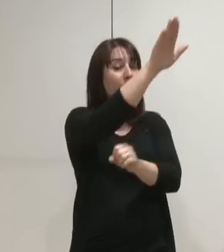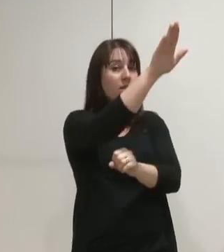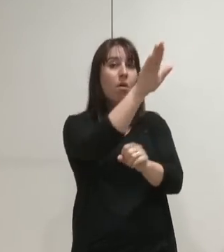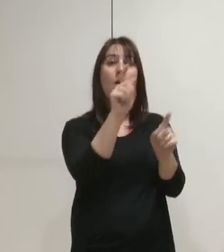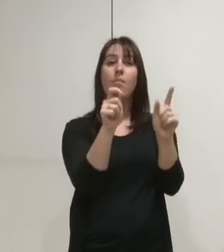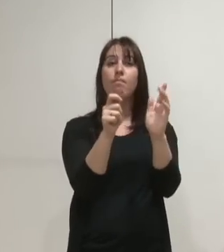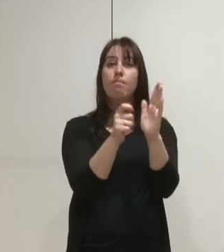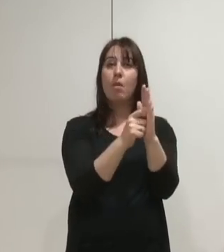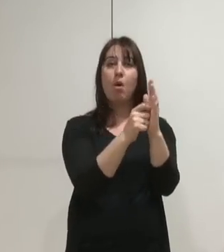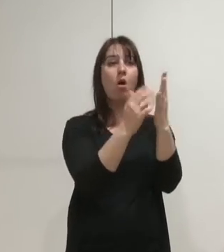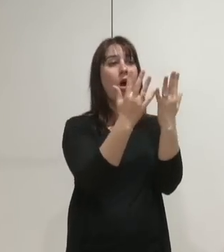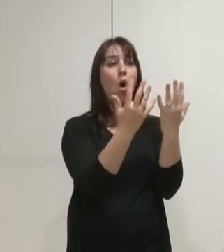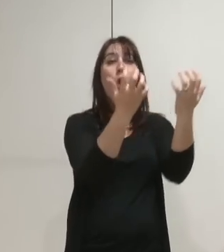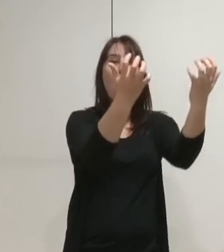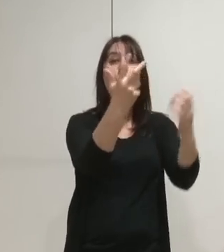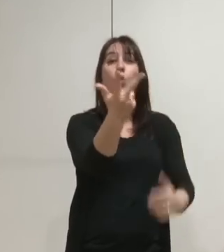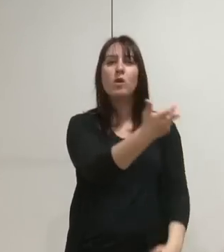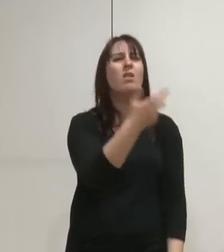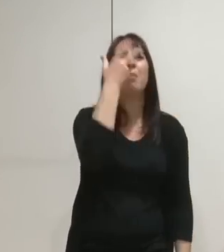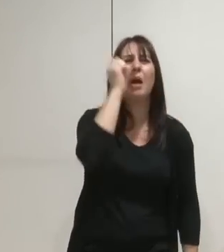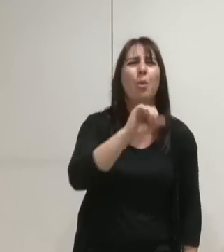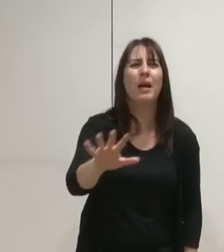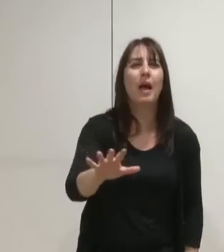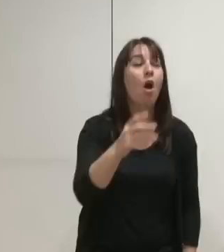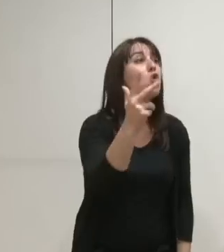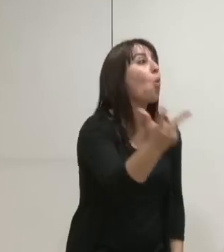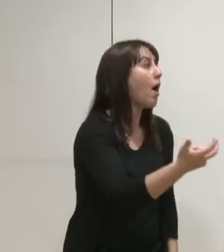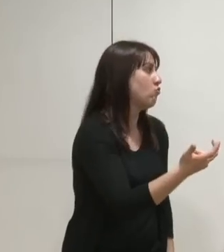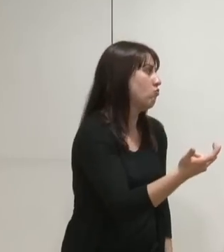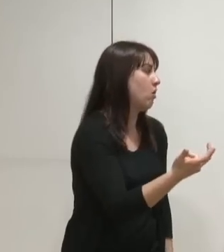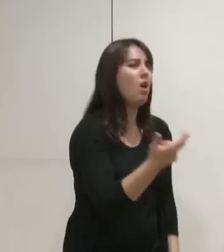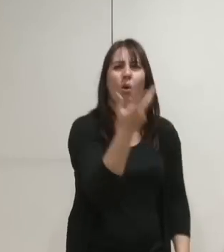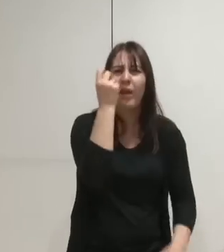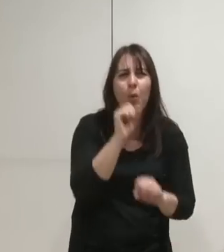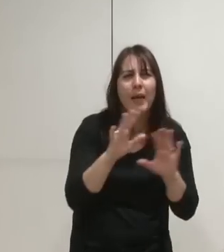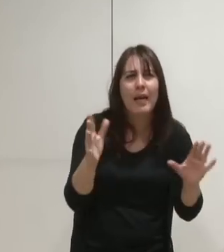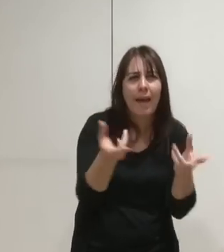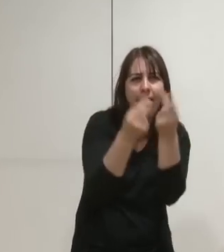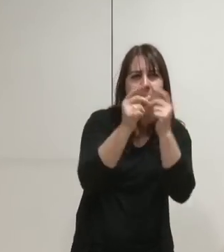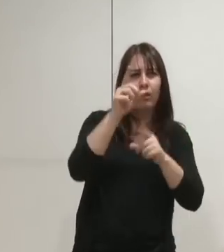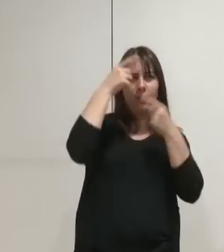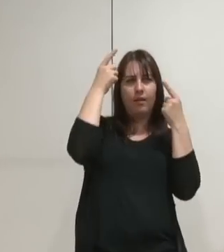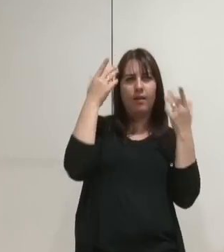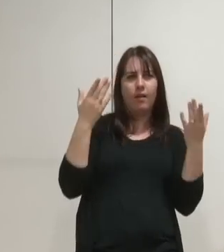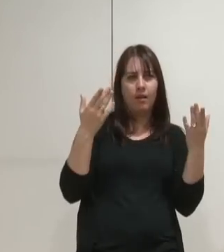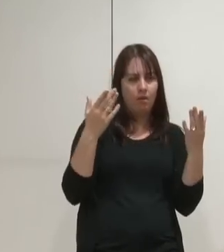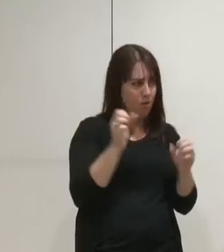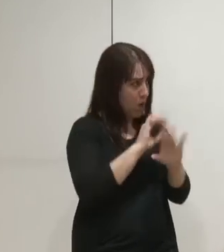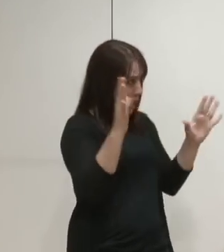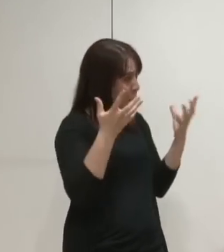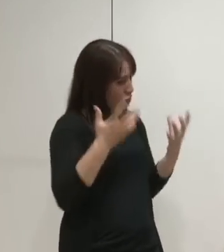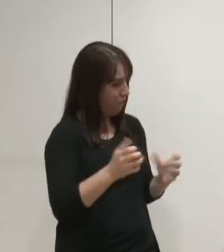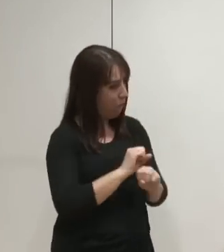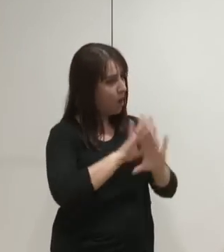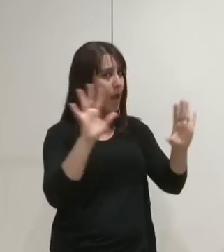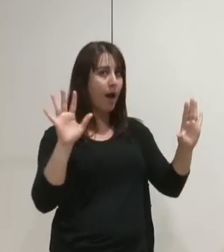colloc qui du on a bien compris monsieur du 3 jours on a bien compris que les choses soi c'est tout